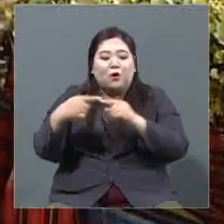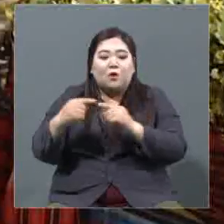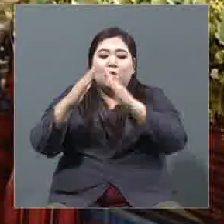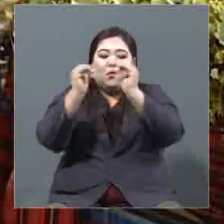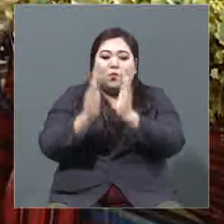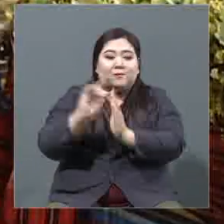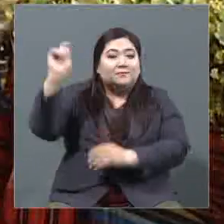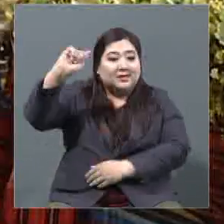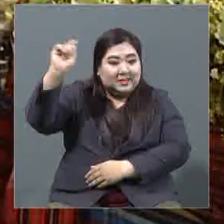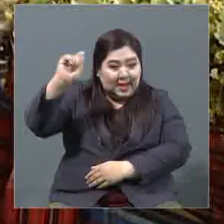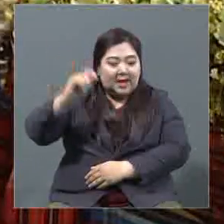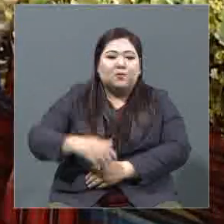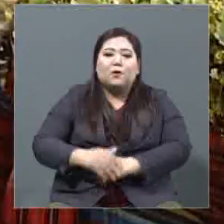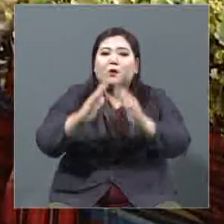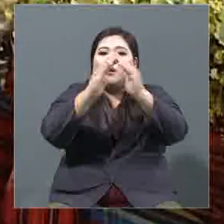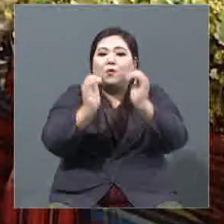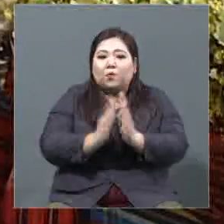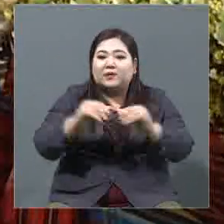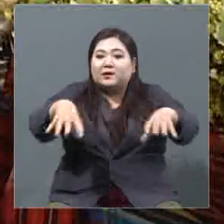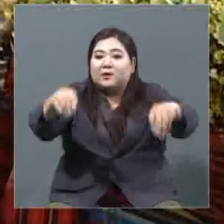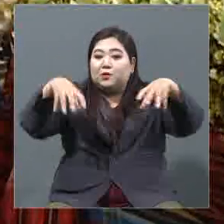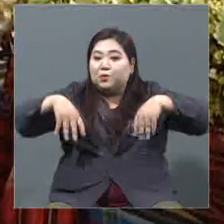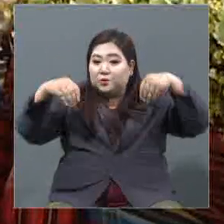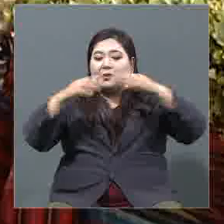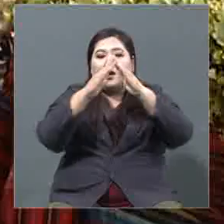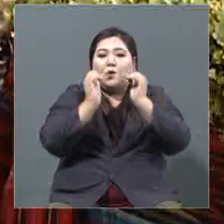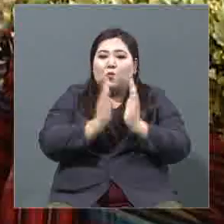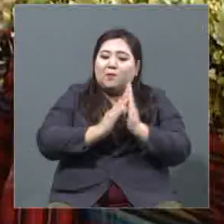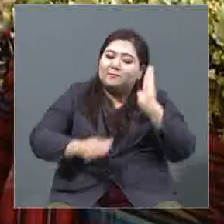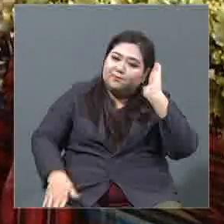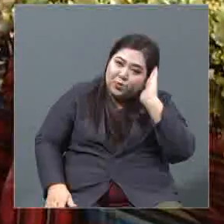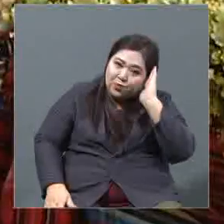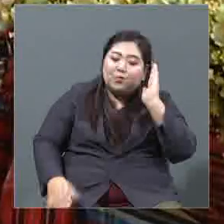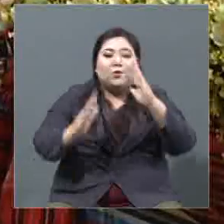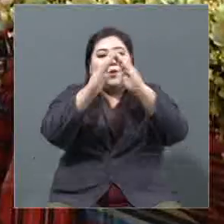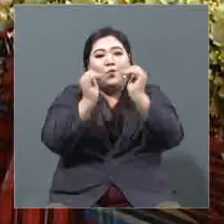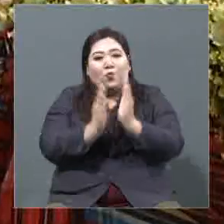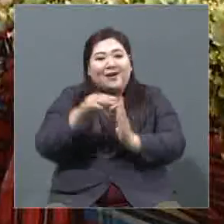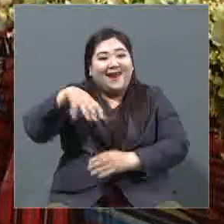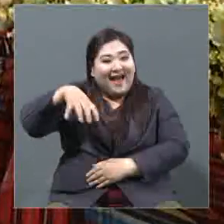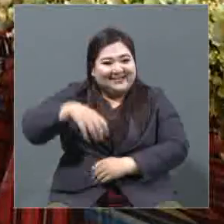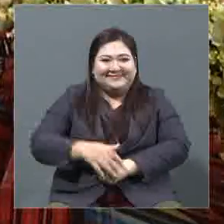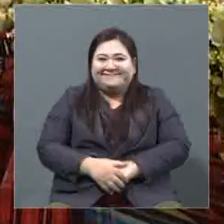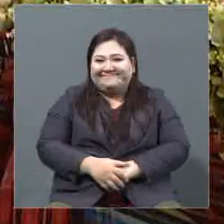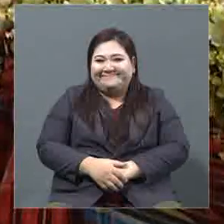ณแล้วก็ไปวัดโพวัดละฆังค่ะไปเที่ยววัดค่ะวันนี้โดยเฉพาะค่ะพาลูกหลานมาเที่ยว